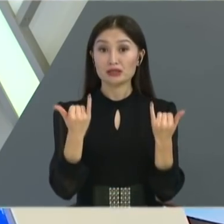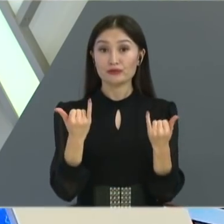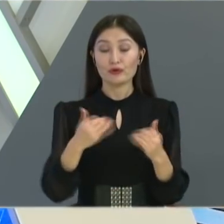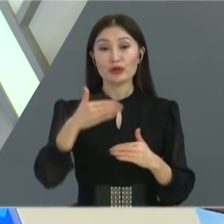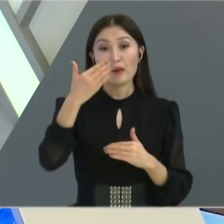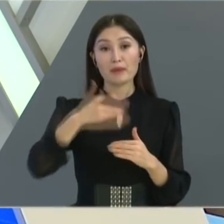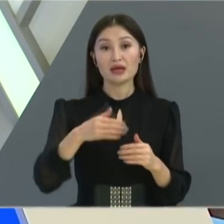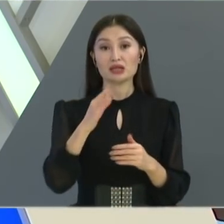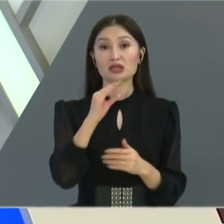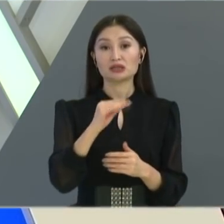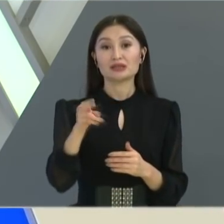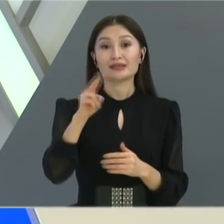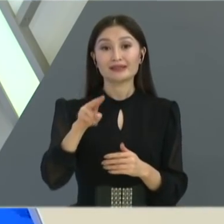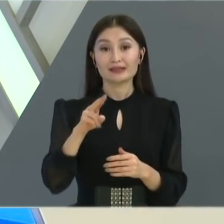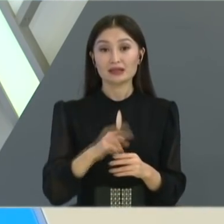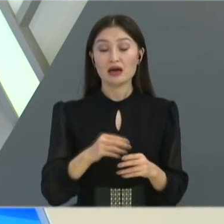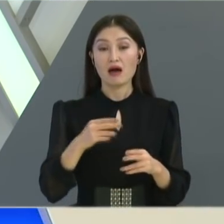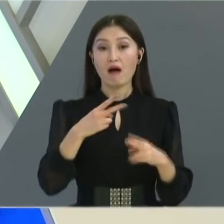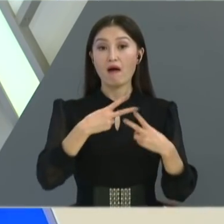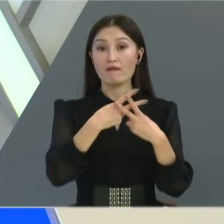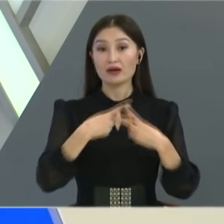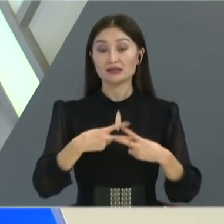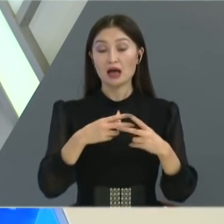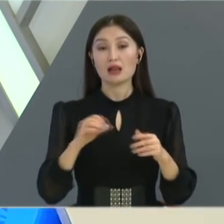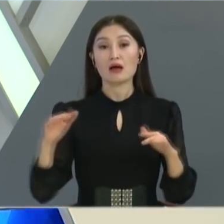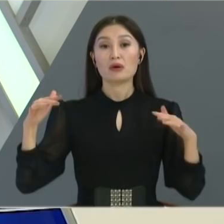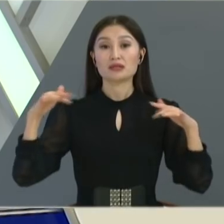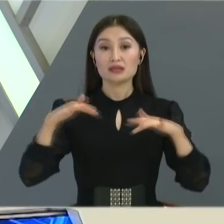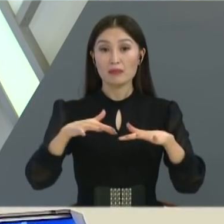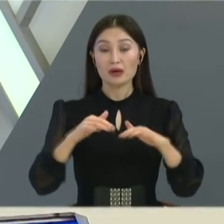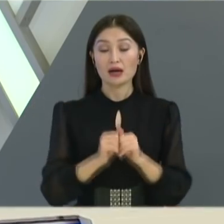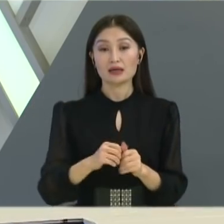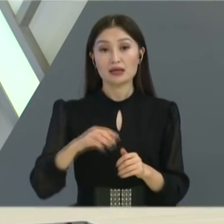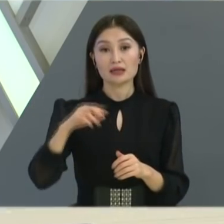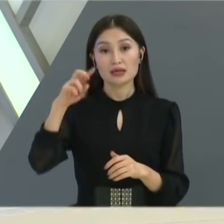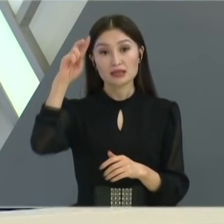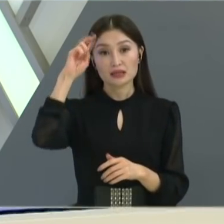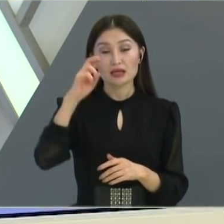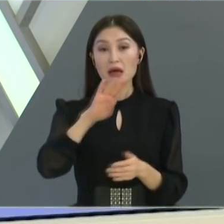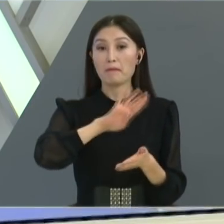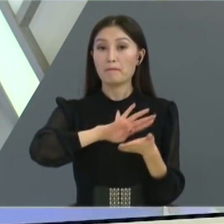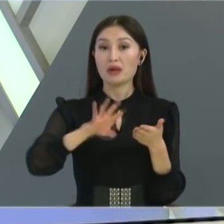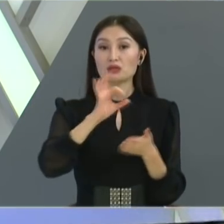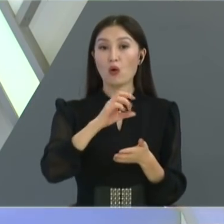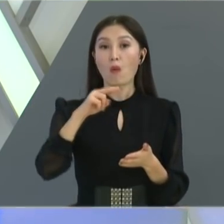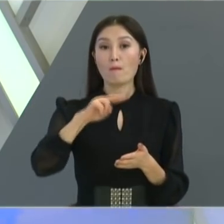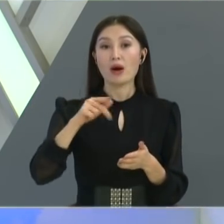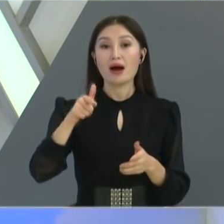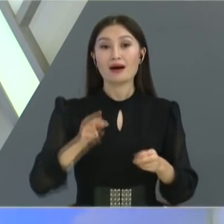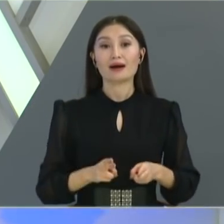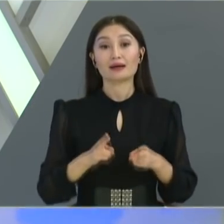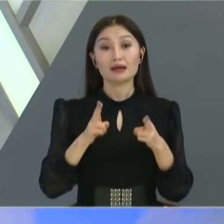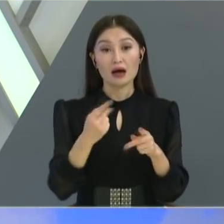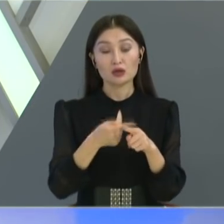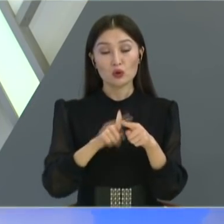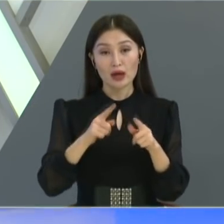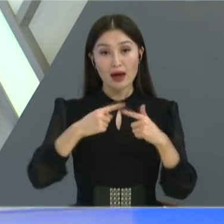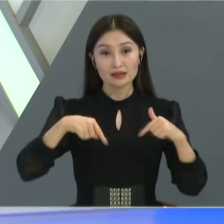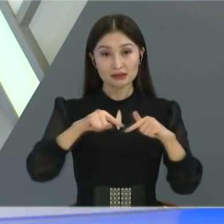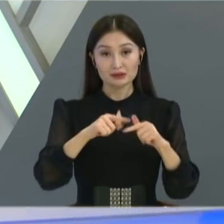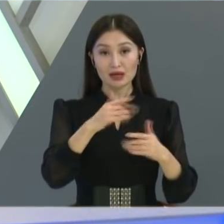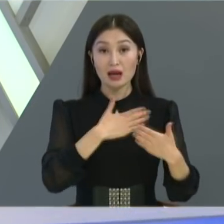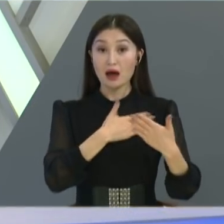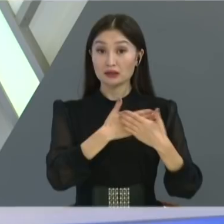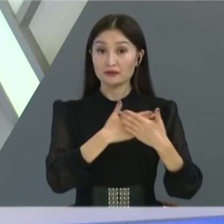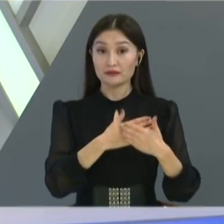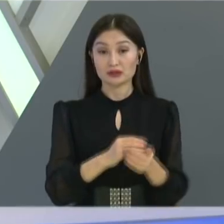перед железнодорожным вокзалом собрались участники мирного марша «Страна без ОПГ», который организовали гражданские активисты и